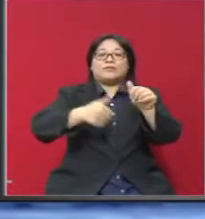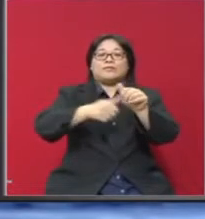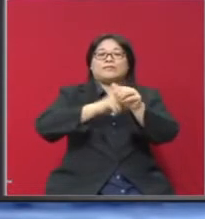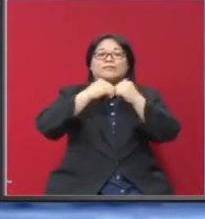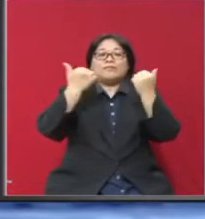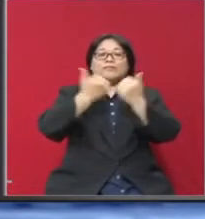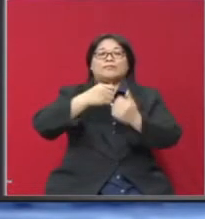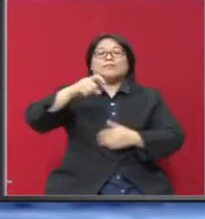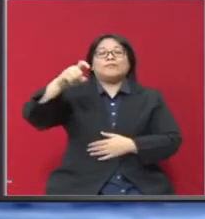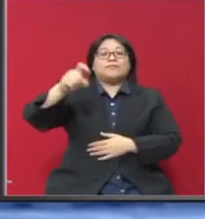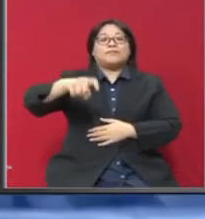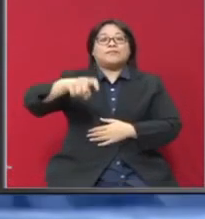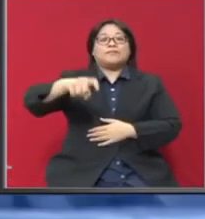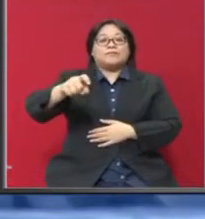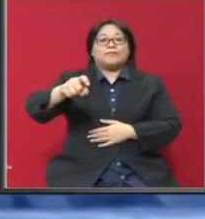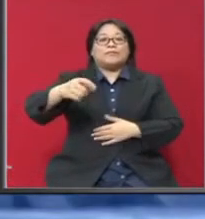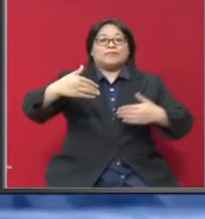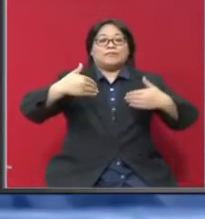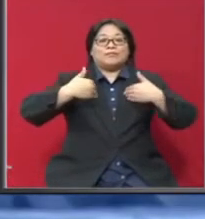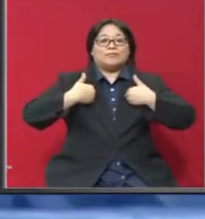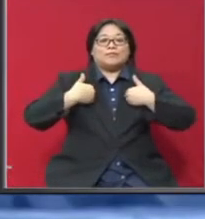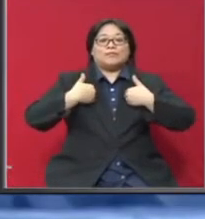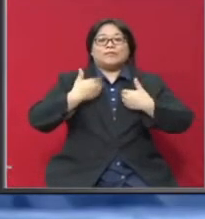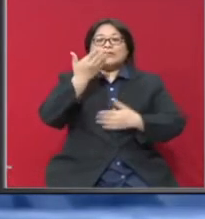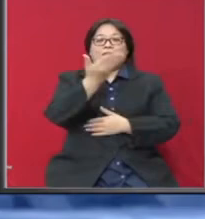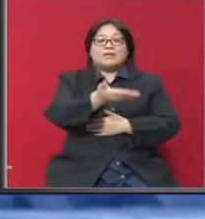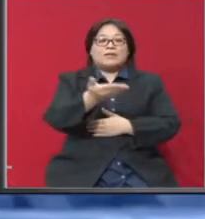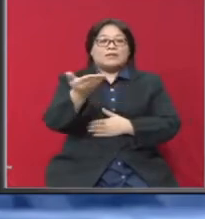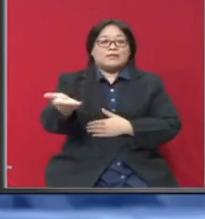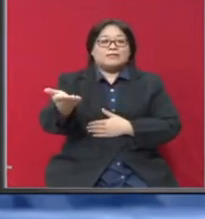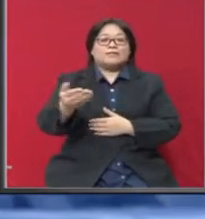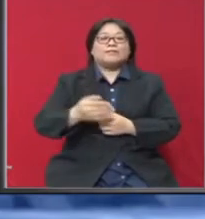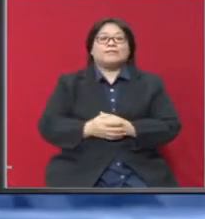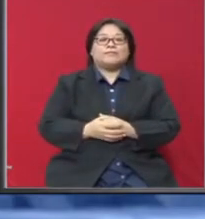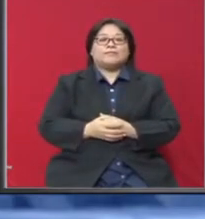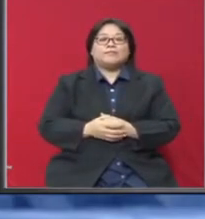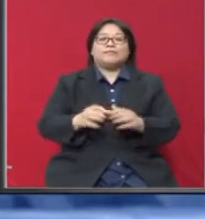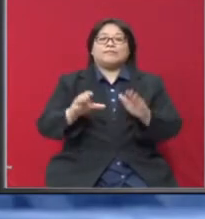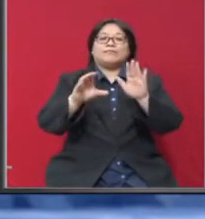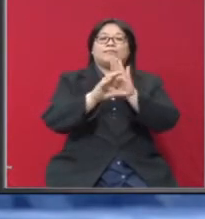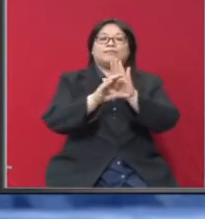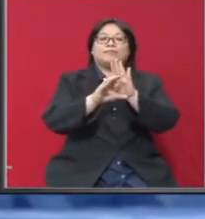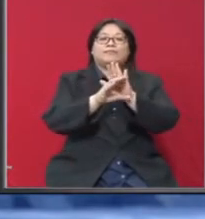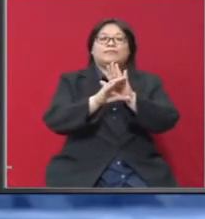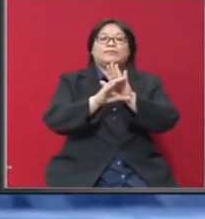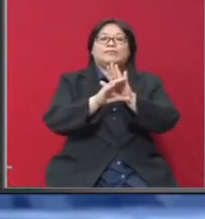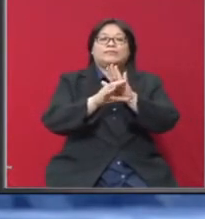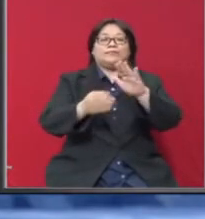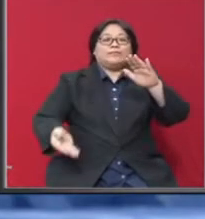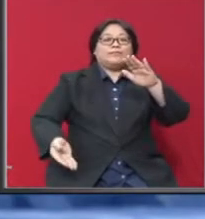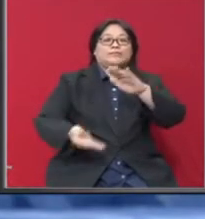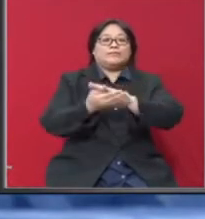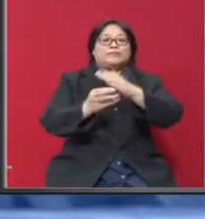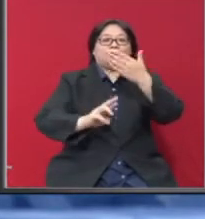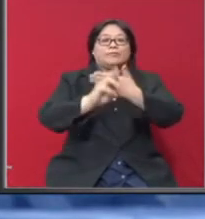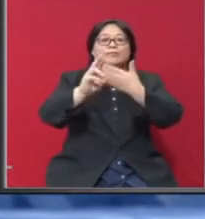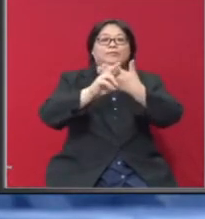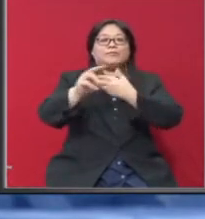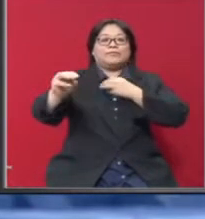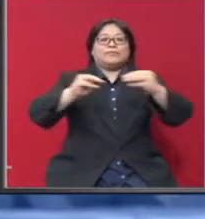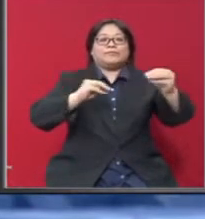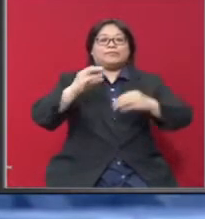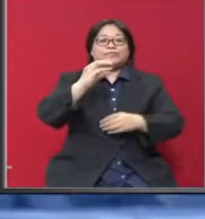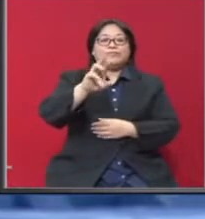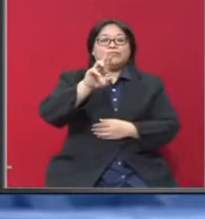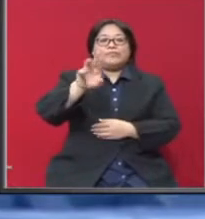Regency perlu mempunyai itu ataupun Allah seperti correction risk management